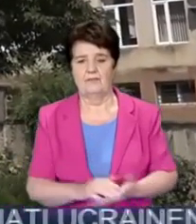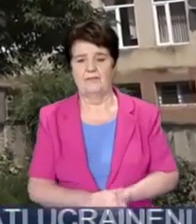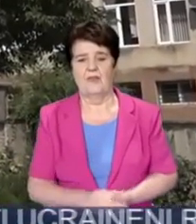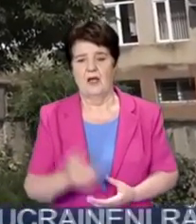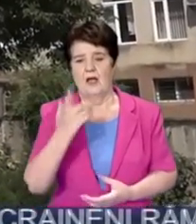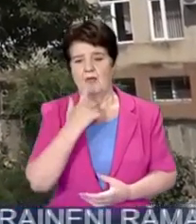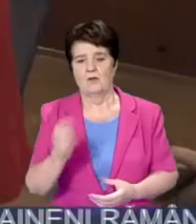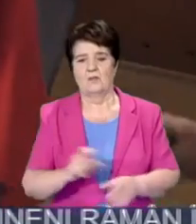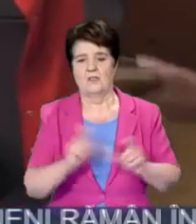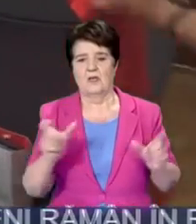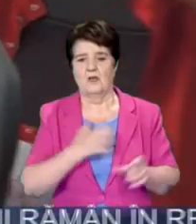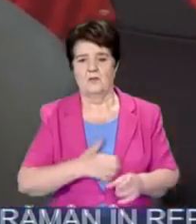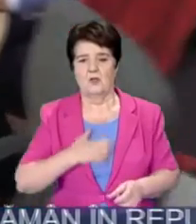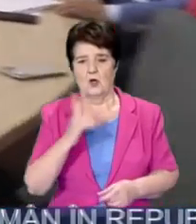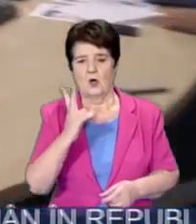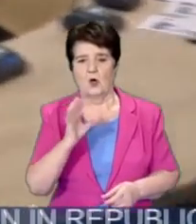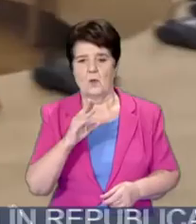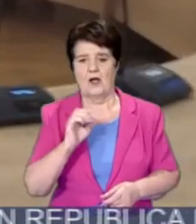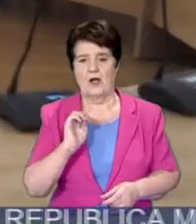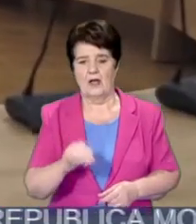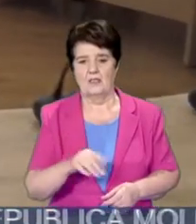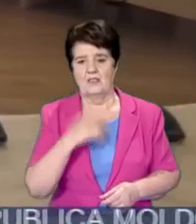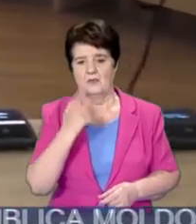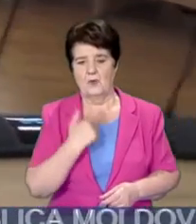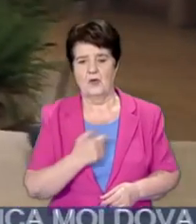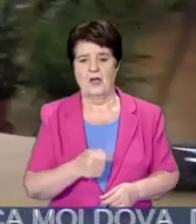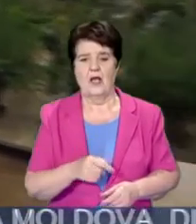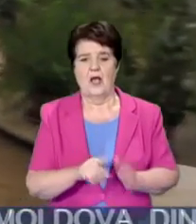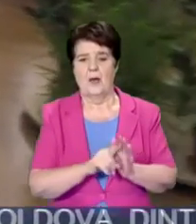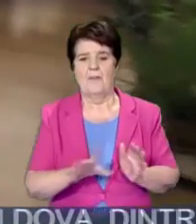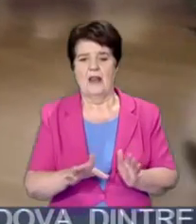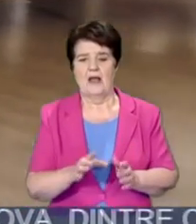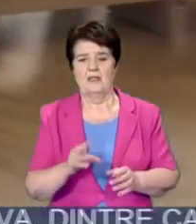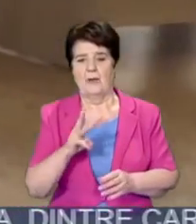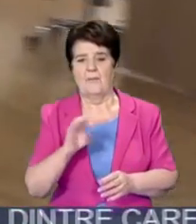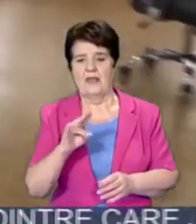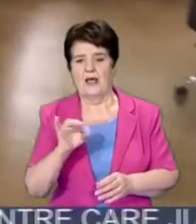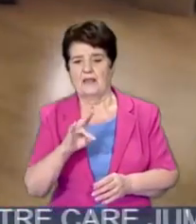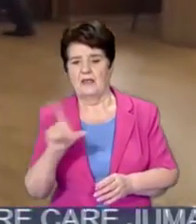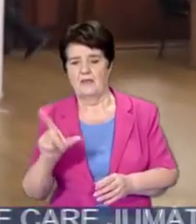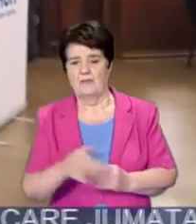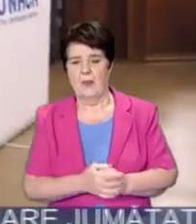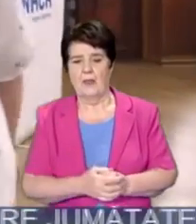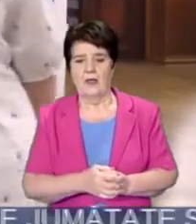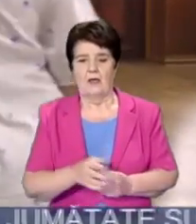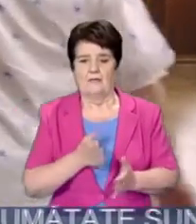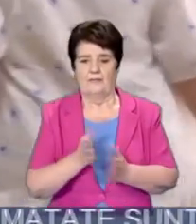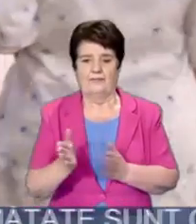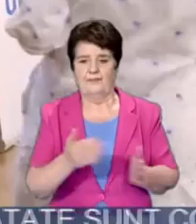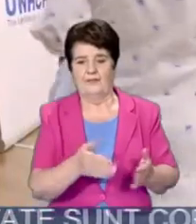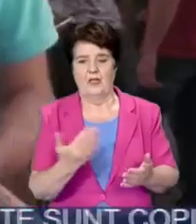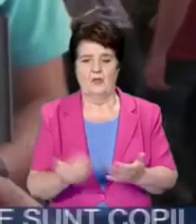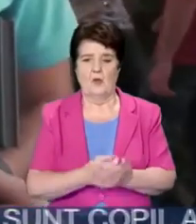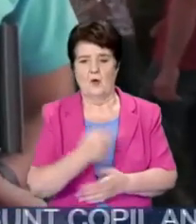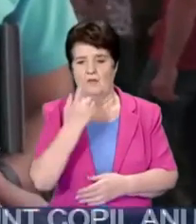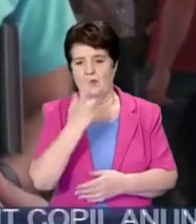Anunțul că sediul primăriei din Comrat ar fi fost minat a survenit către miezul zilei, iar după două ore a fost recepționată o nouă